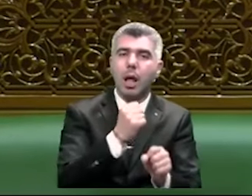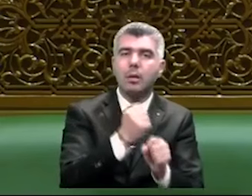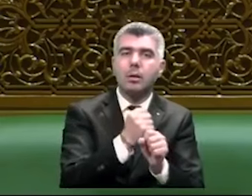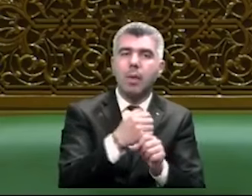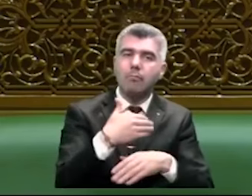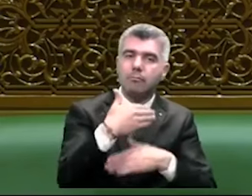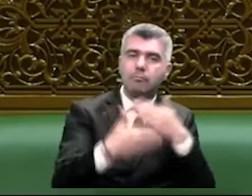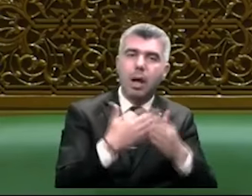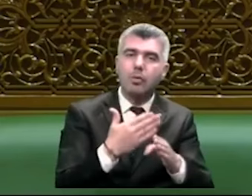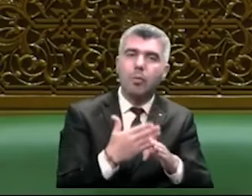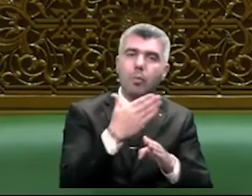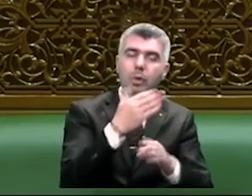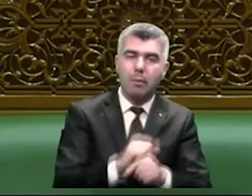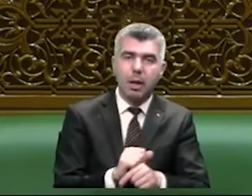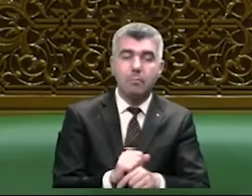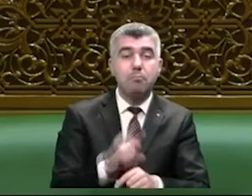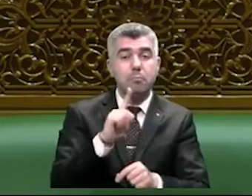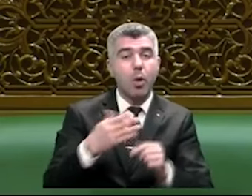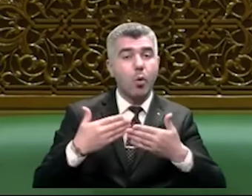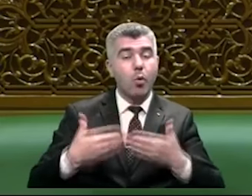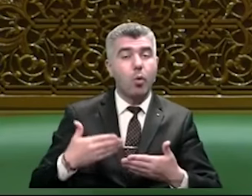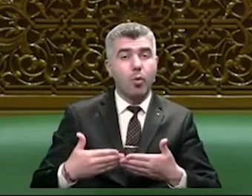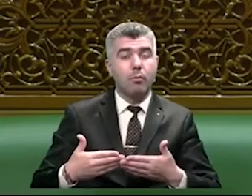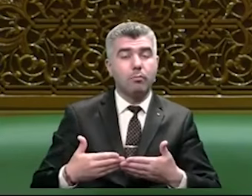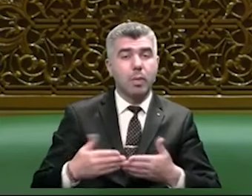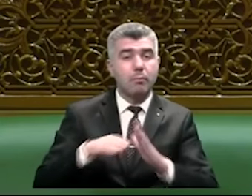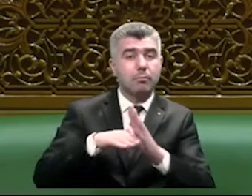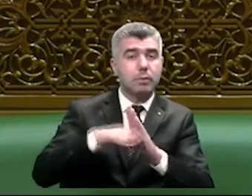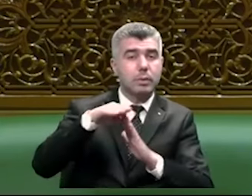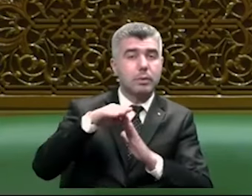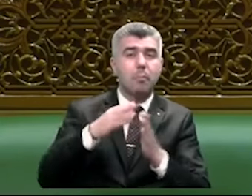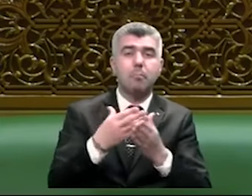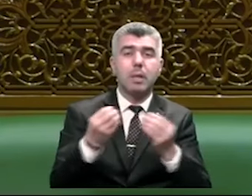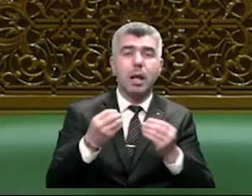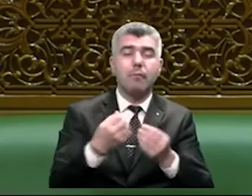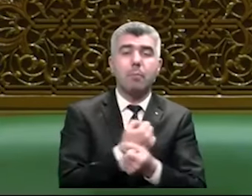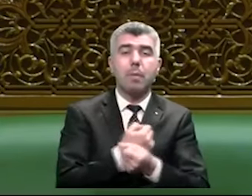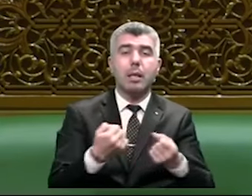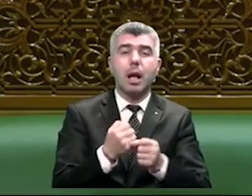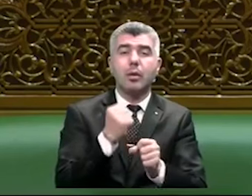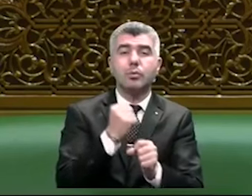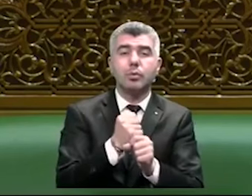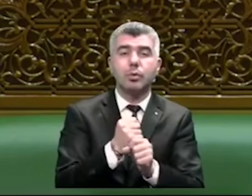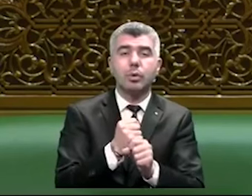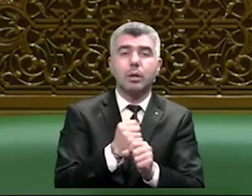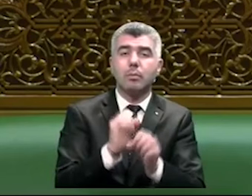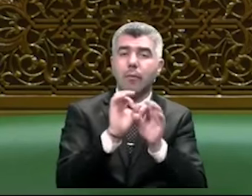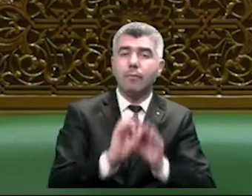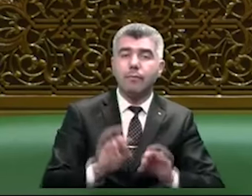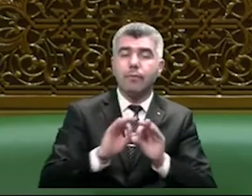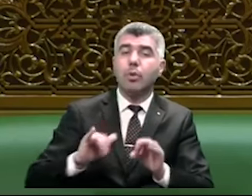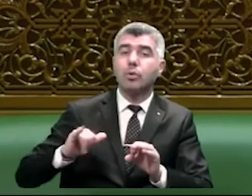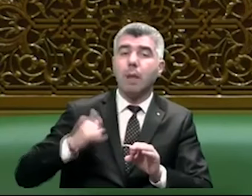والمهارات اللازمه لكن اللي كن عايشوه اليوم هو هذا الارتفاع كبير في البطاله الشباب حاملي الشهادات بحسب معطيات